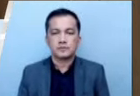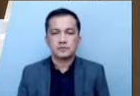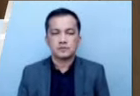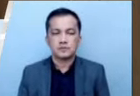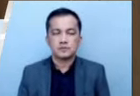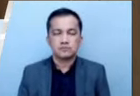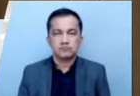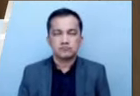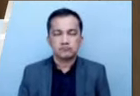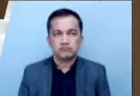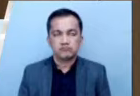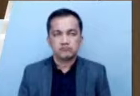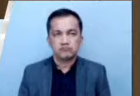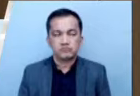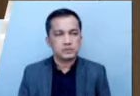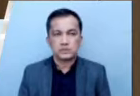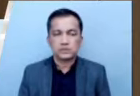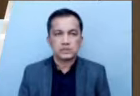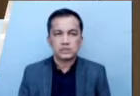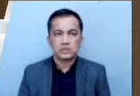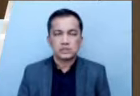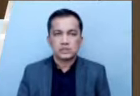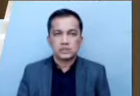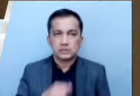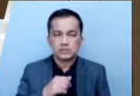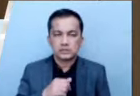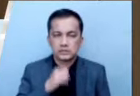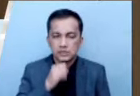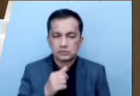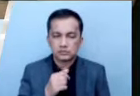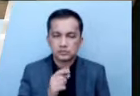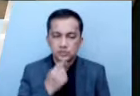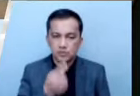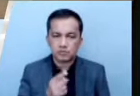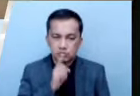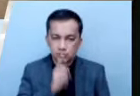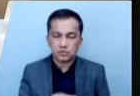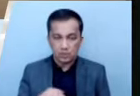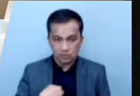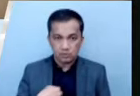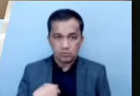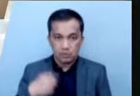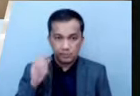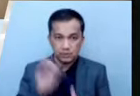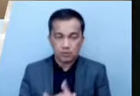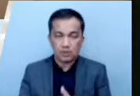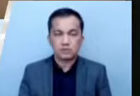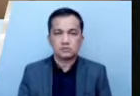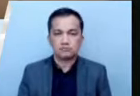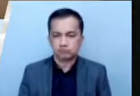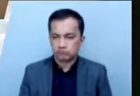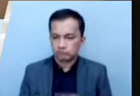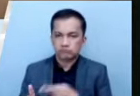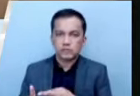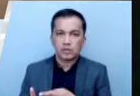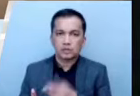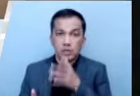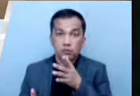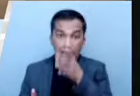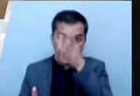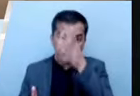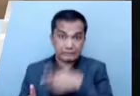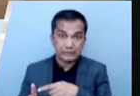na hindi ko sinabi na totoo na meron din akong asawa. Galit na galit naman ang magulang ng